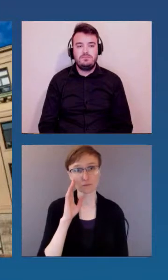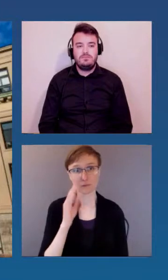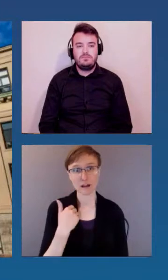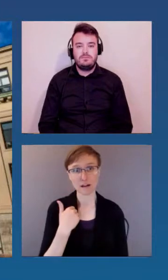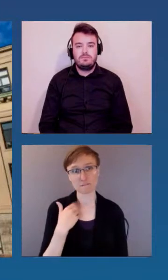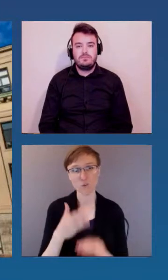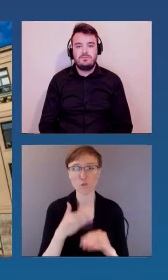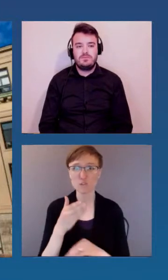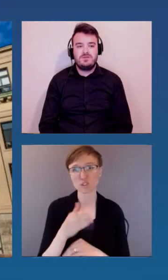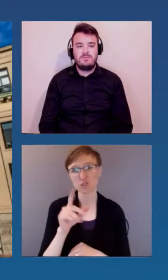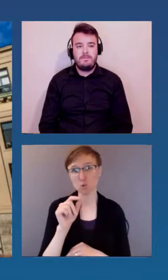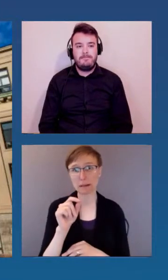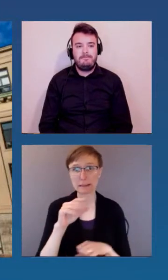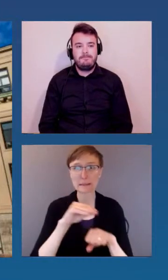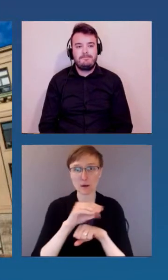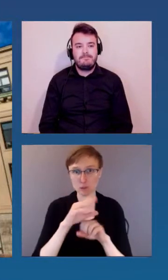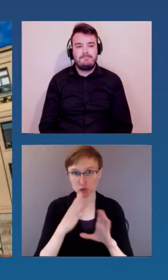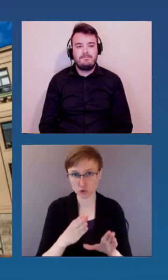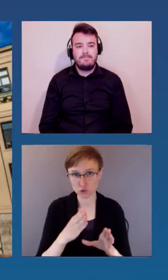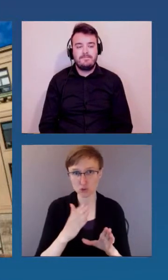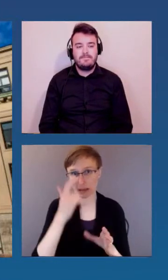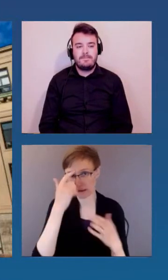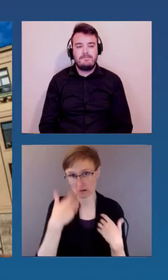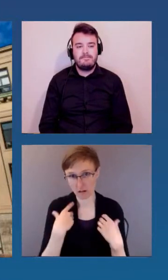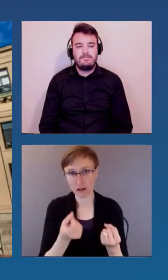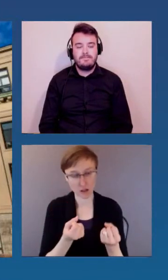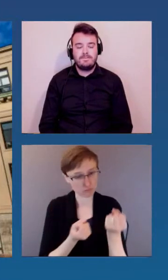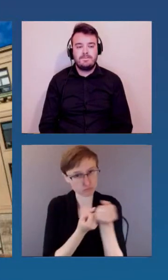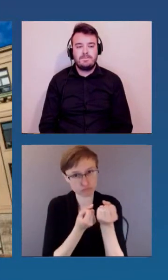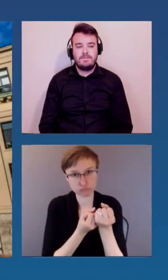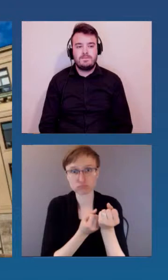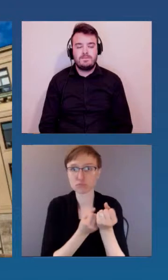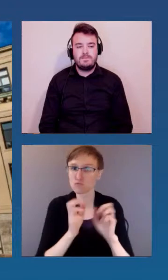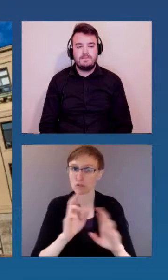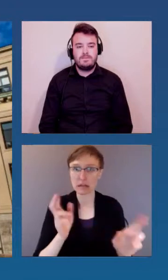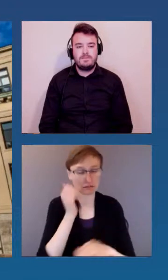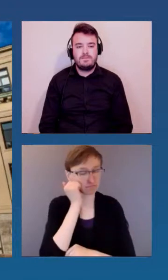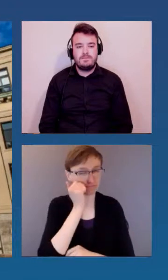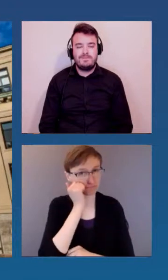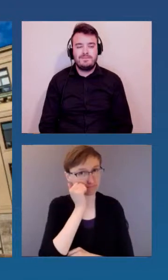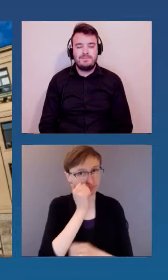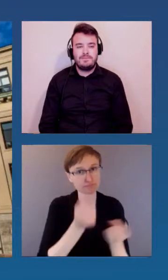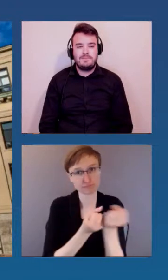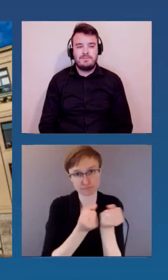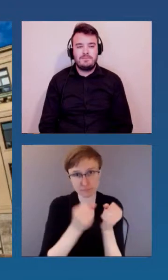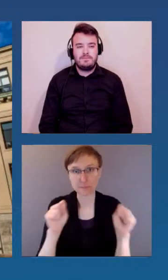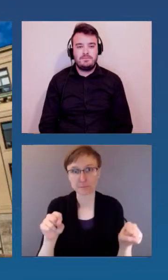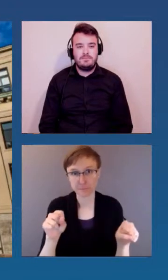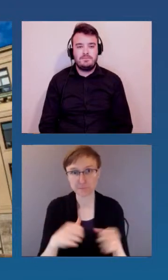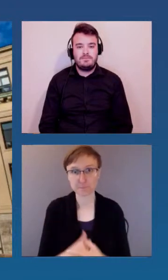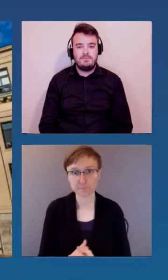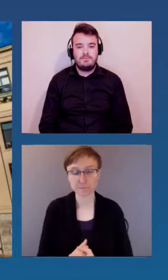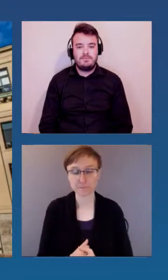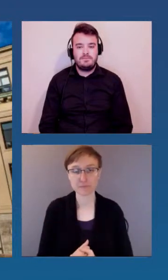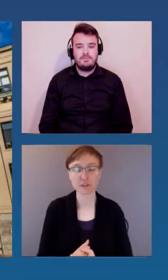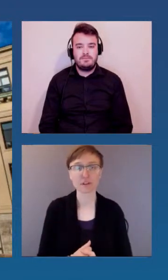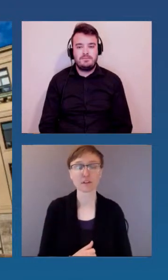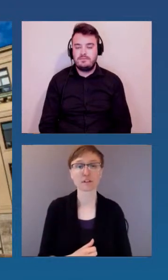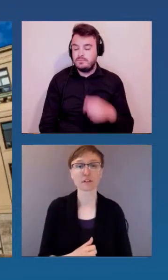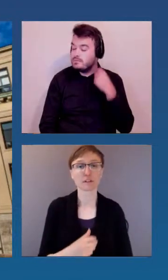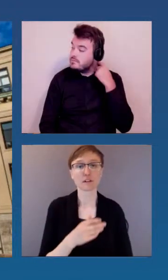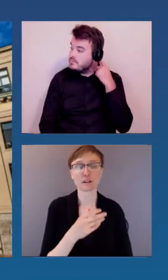Every student being isolated will be followed on a daily basis. They will get calls. We